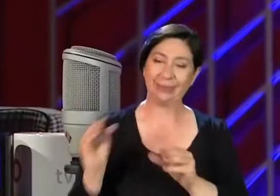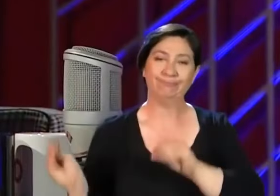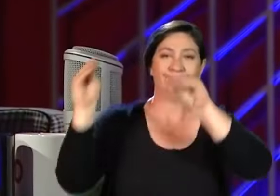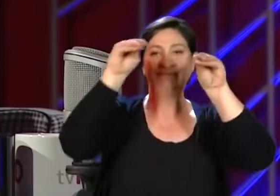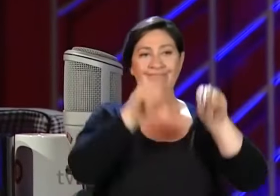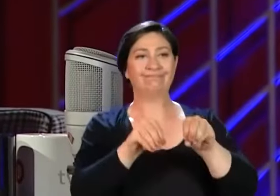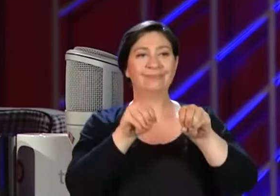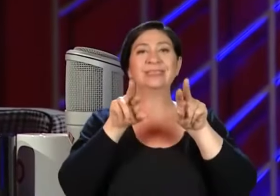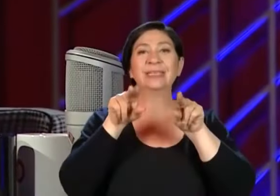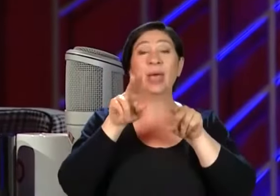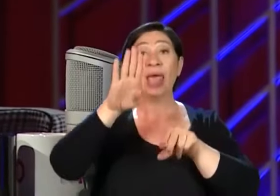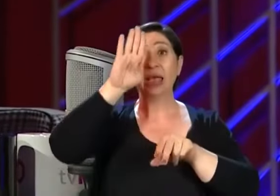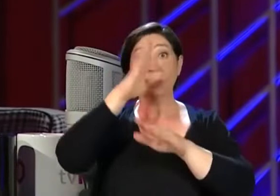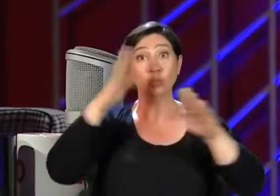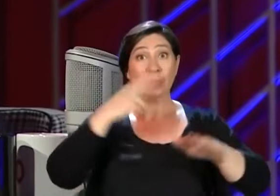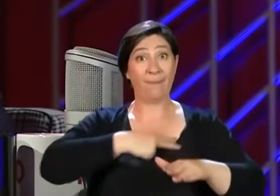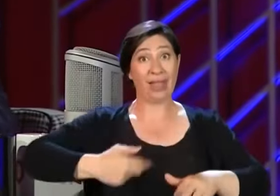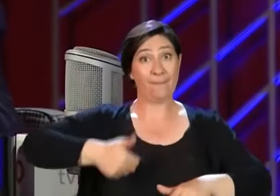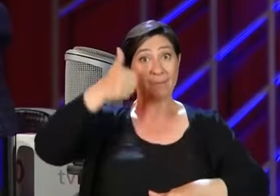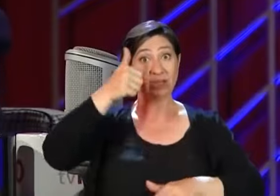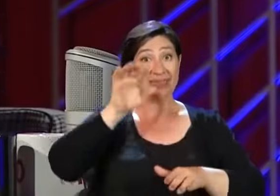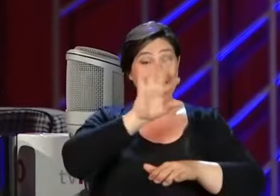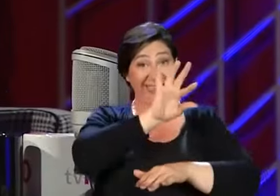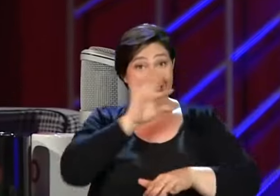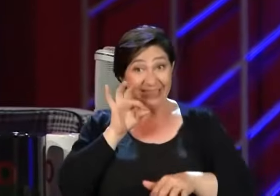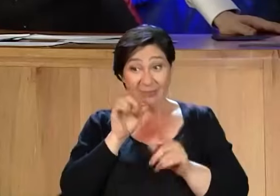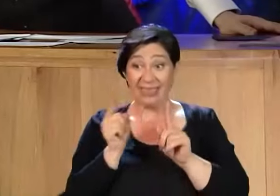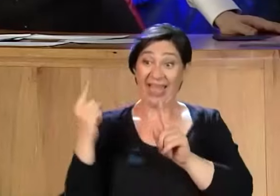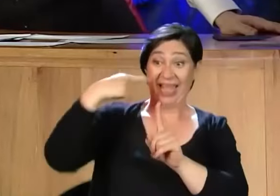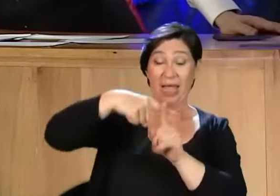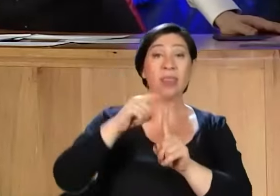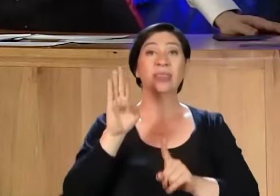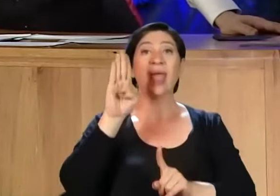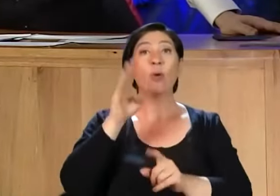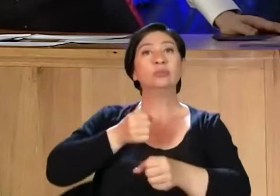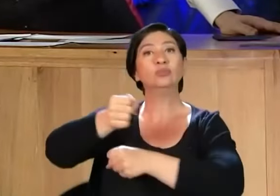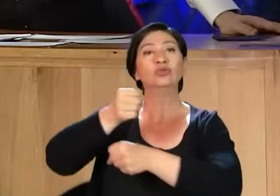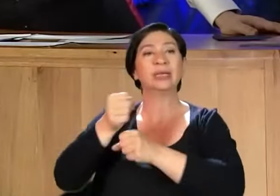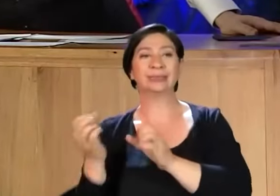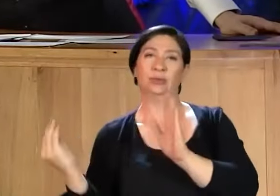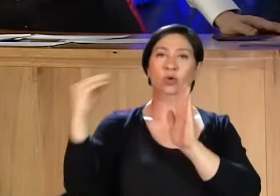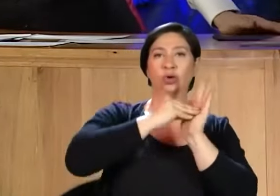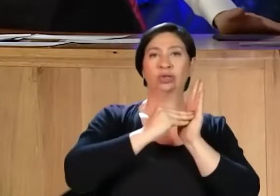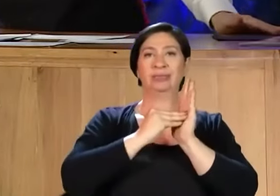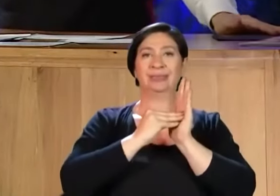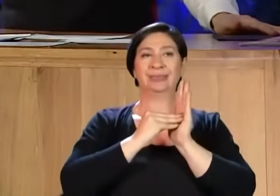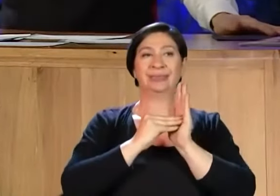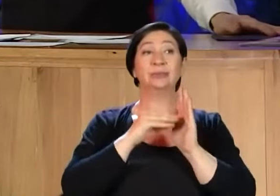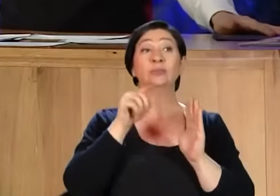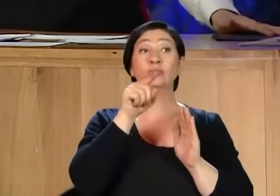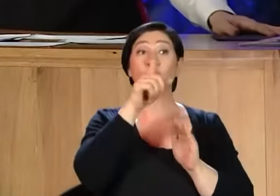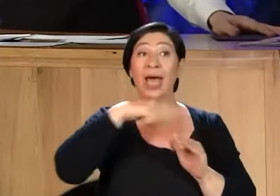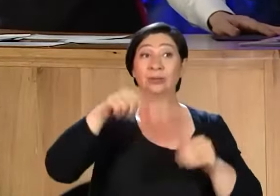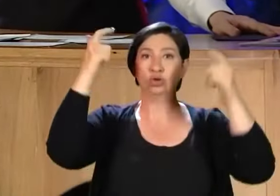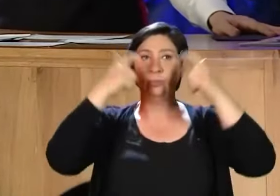biz İstanbul Büyükşehir Belediye Başkanı seçilmesinin yanına demokrasi mücadelesini de koyacağız bu sefer. Peki, o bakın herkesin